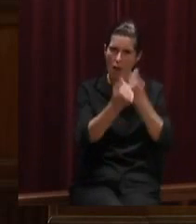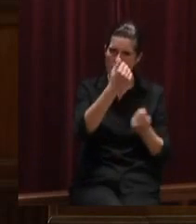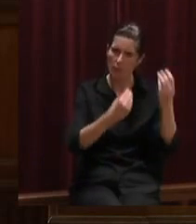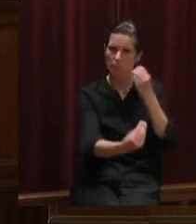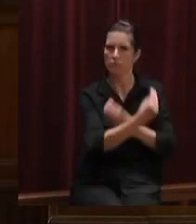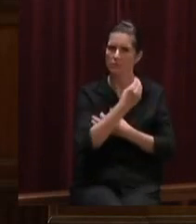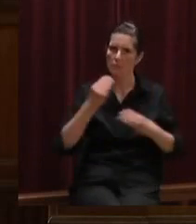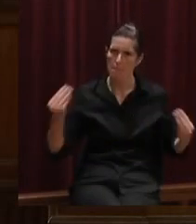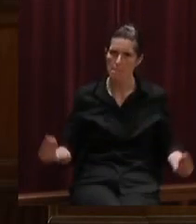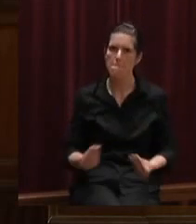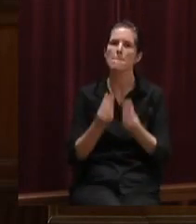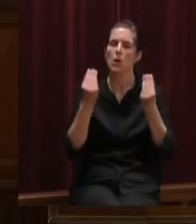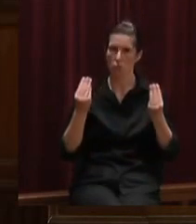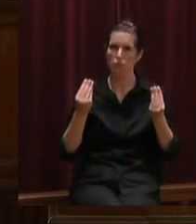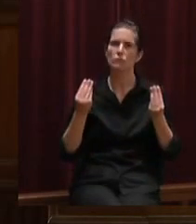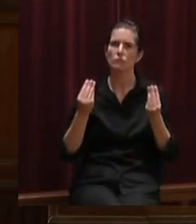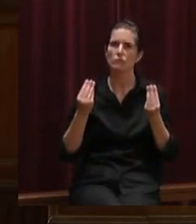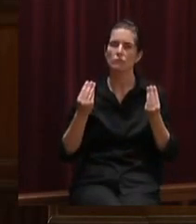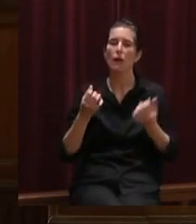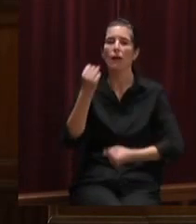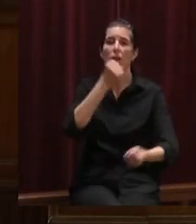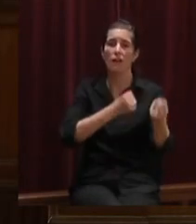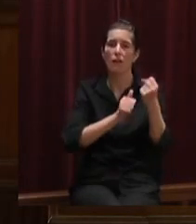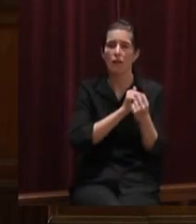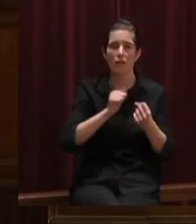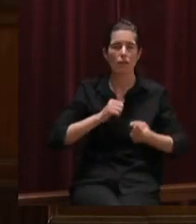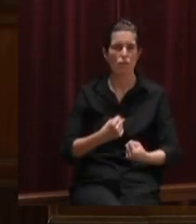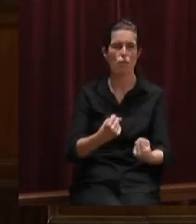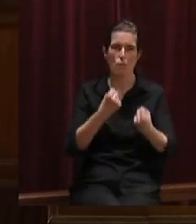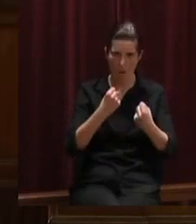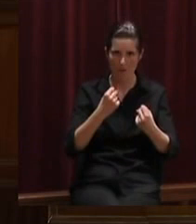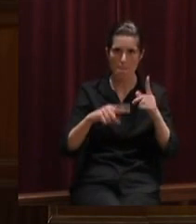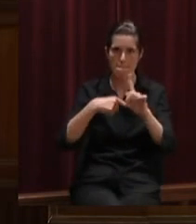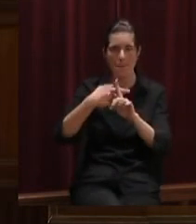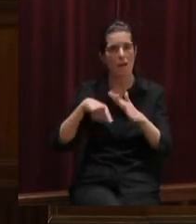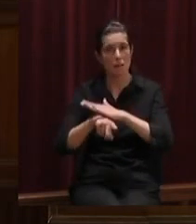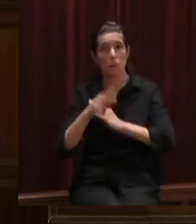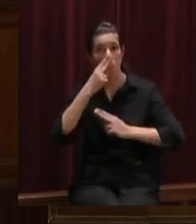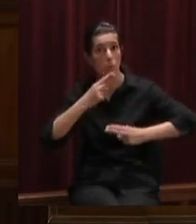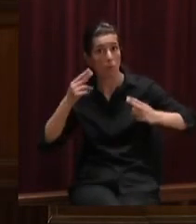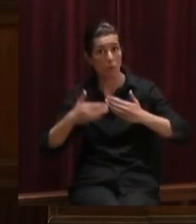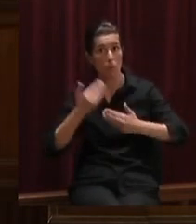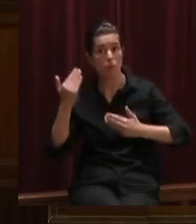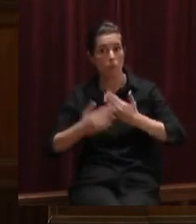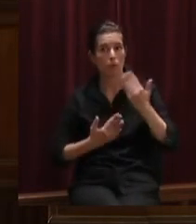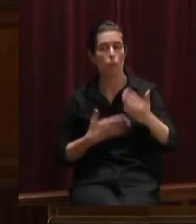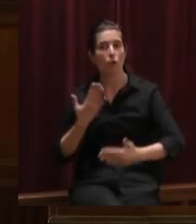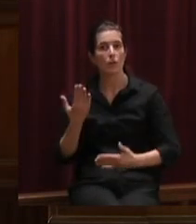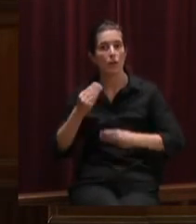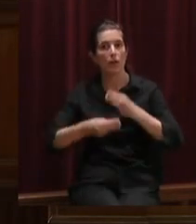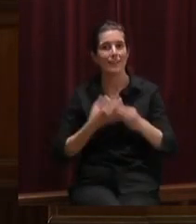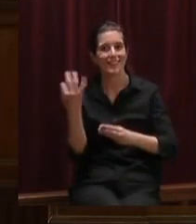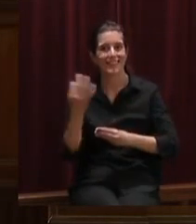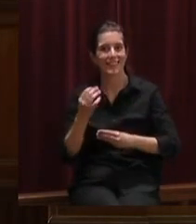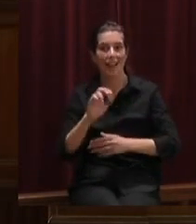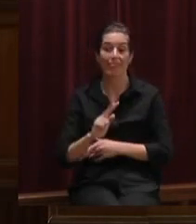illes. Només amb una economia privada forta i una gestió pública moderna garantiran l'èxit del nostre tercer